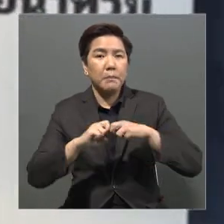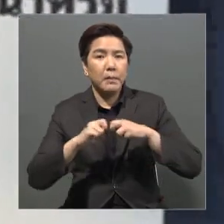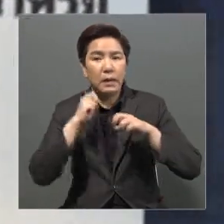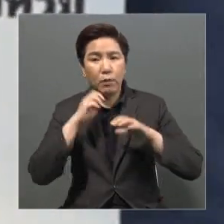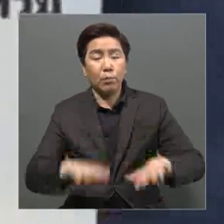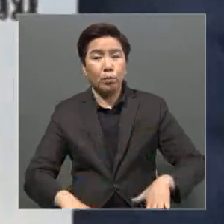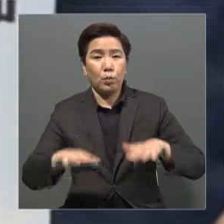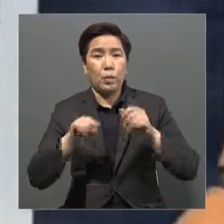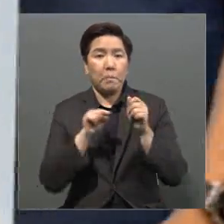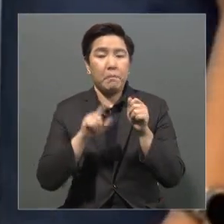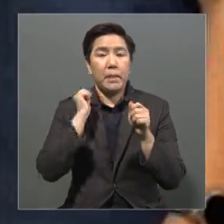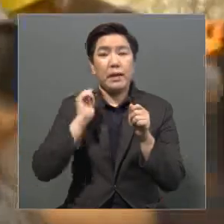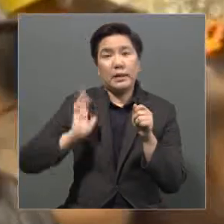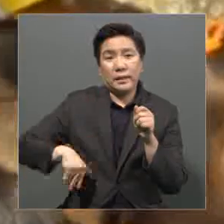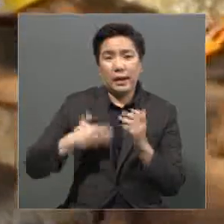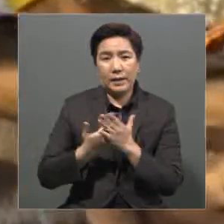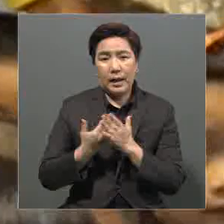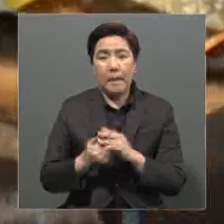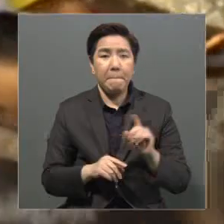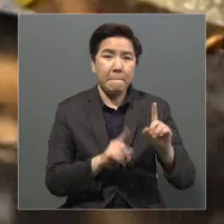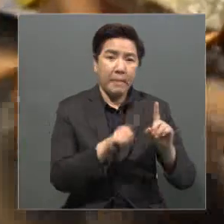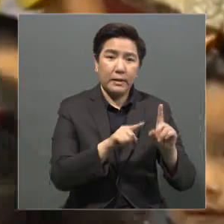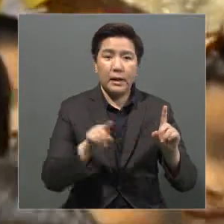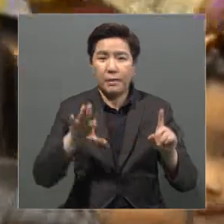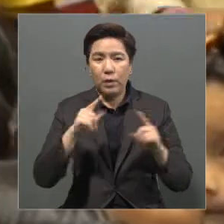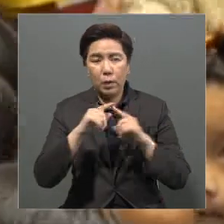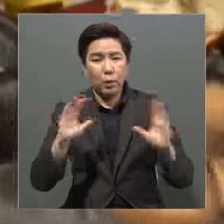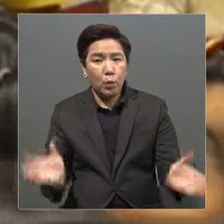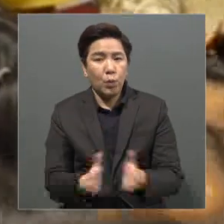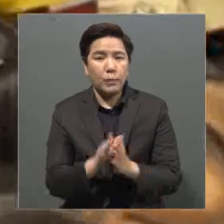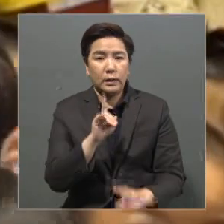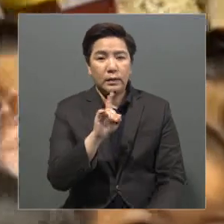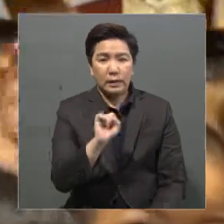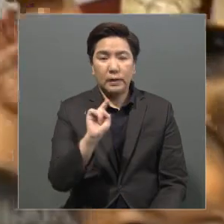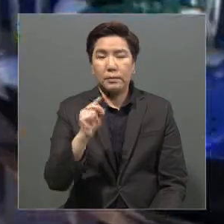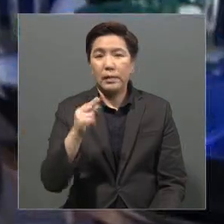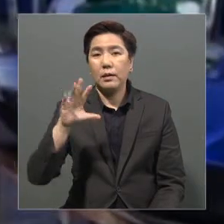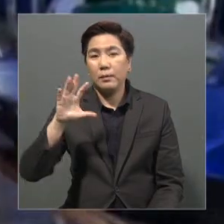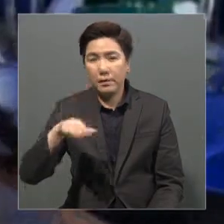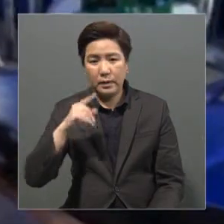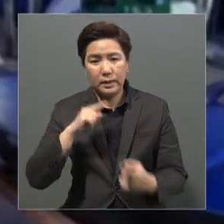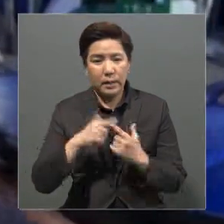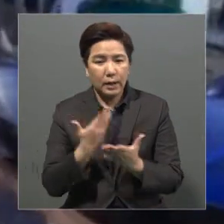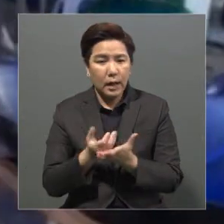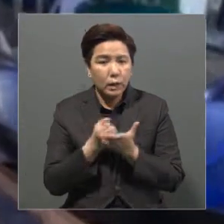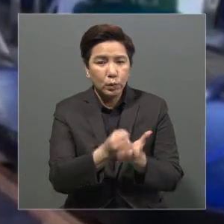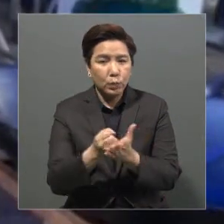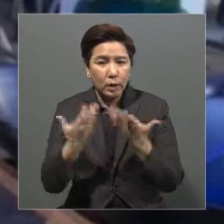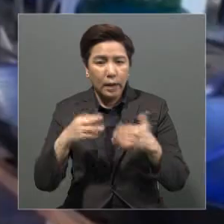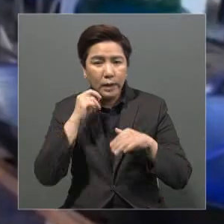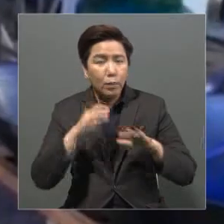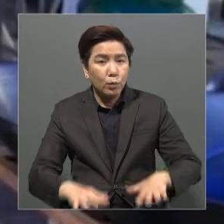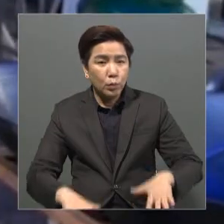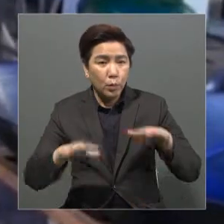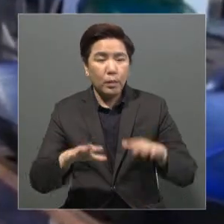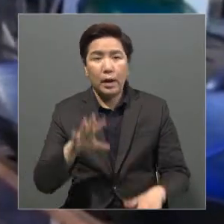ท่วมอำเภอแม่สาย 77คนคนละ 1, 5,000บาทรวม11,500บาทแล้วก็มีการมอบเงินช่วยเหลือผู้ประสบภัยน้ำท่วม